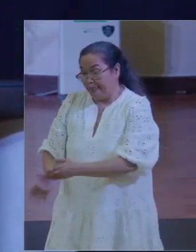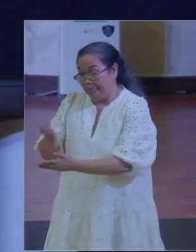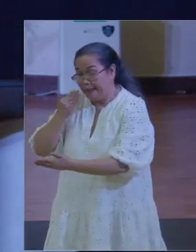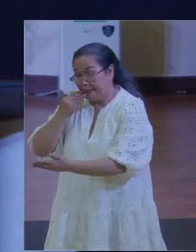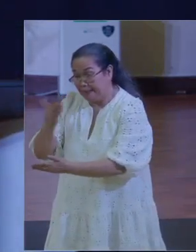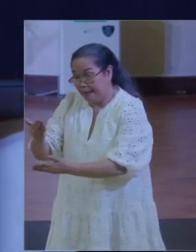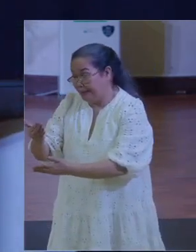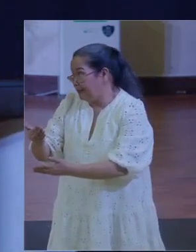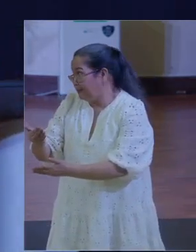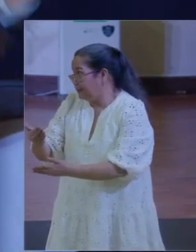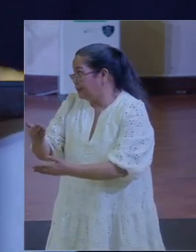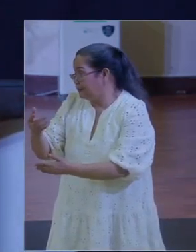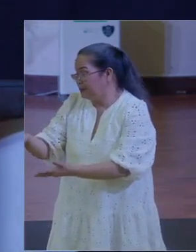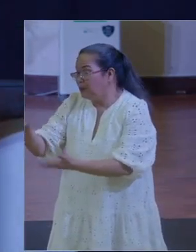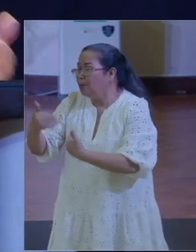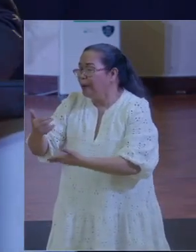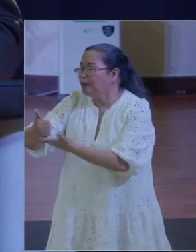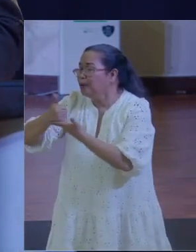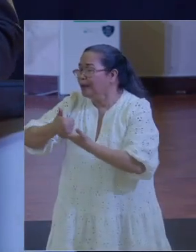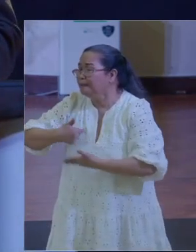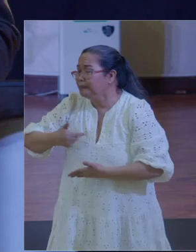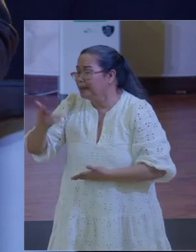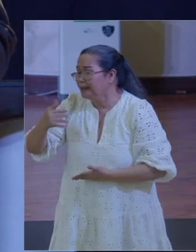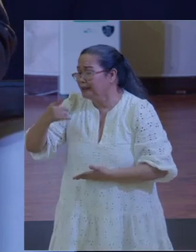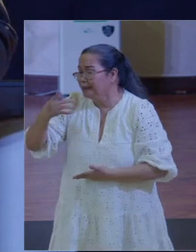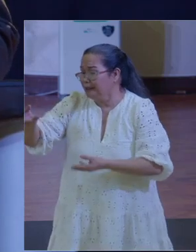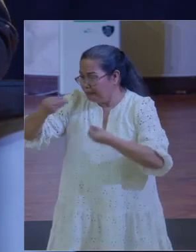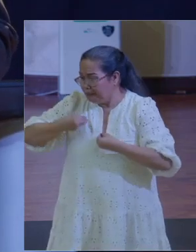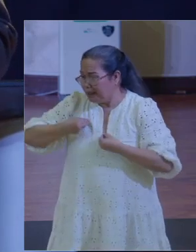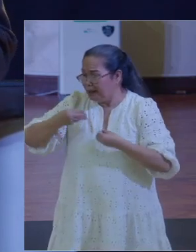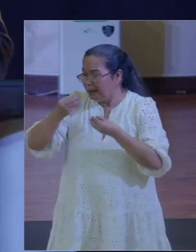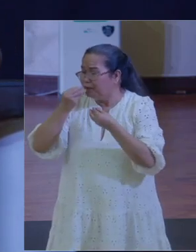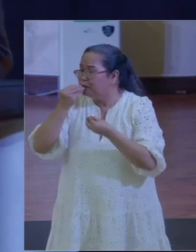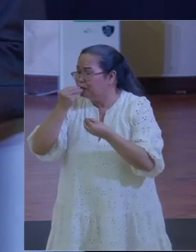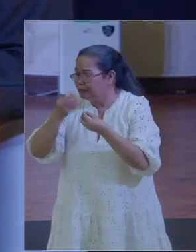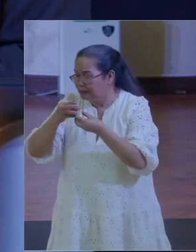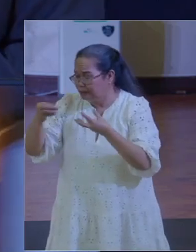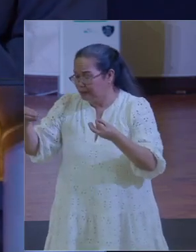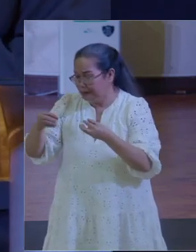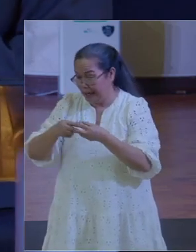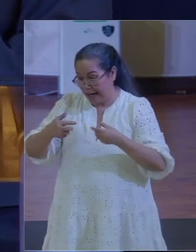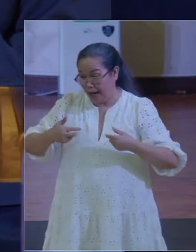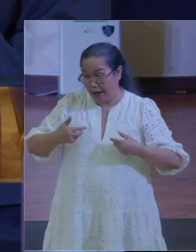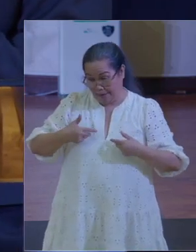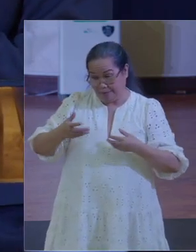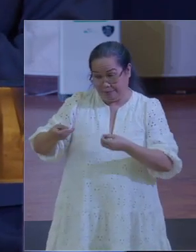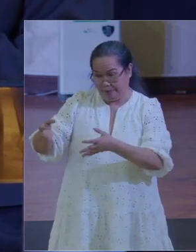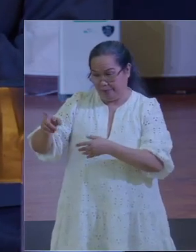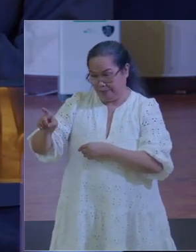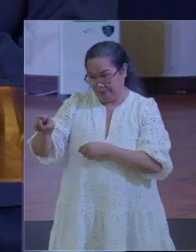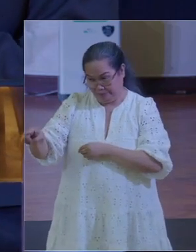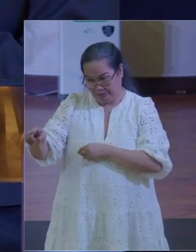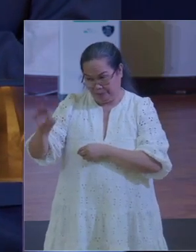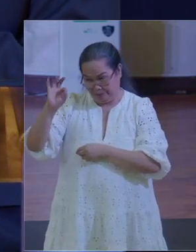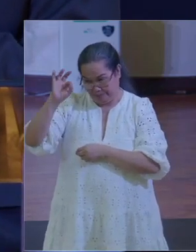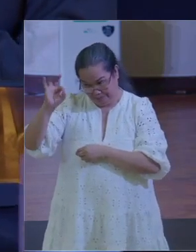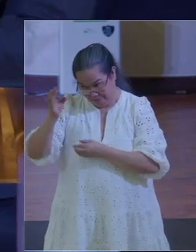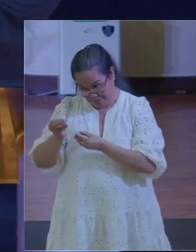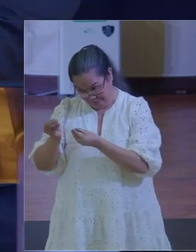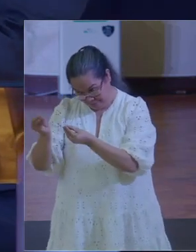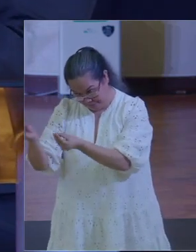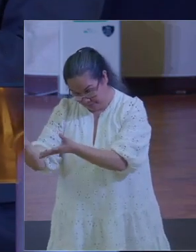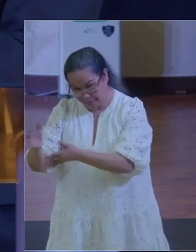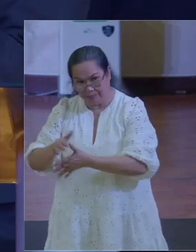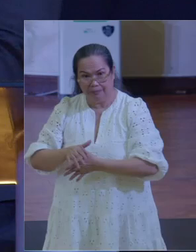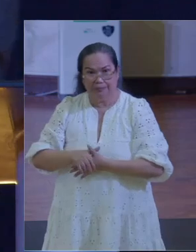salamat po, ba't niyo po ako tinulungan? Sinabi, siyempre, nagugutom ko Tapos, Nay, meron po akong bibigay sa inyo. So,